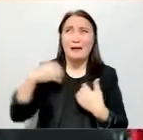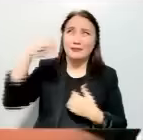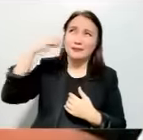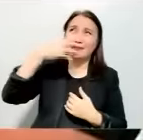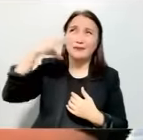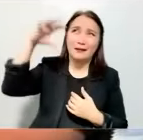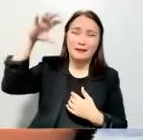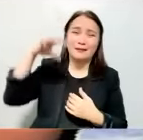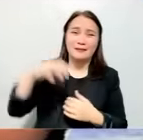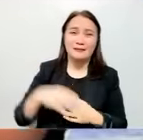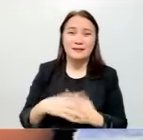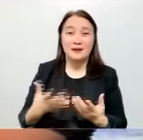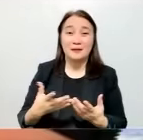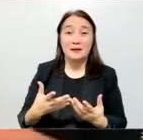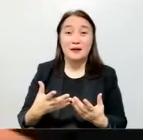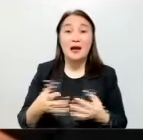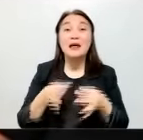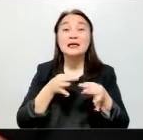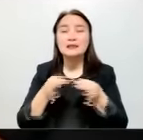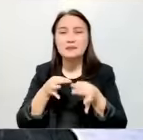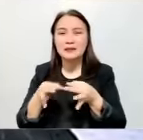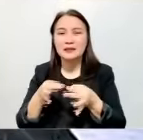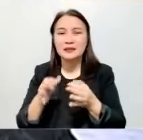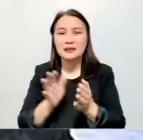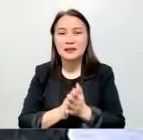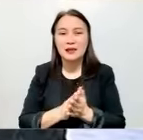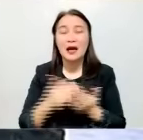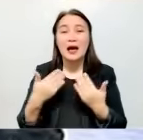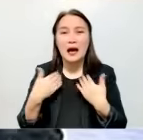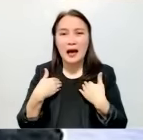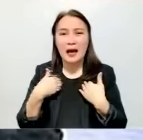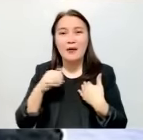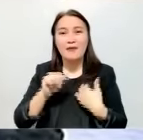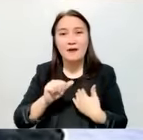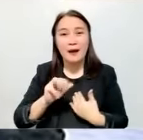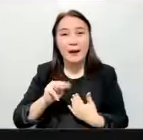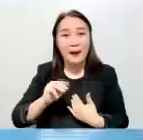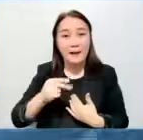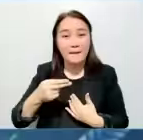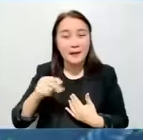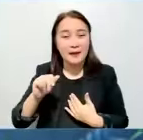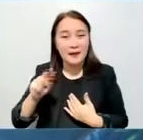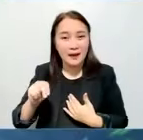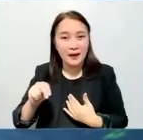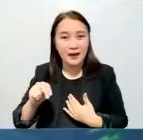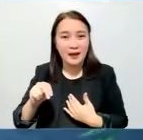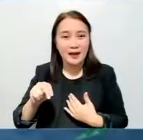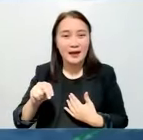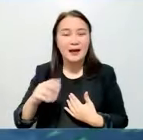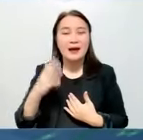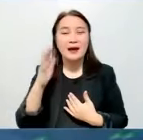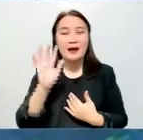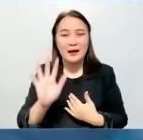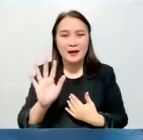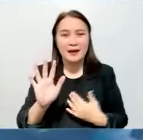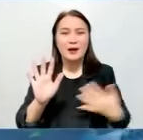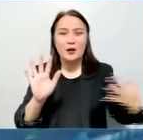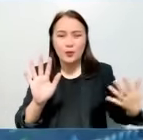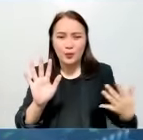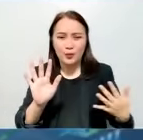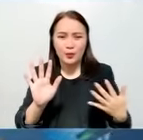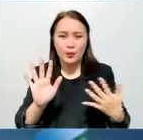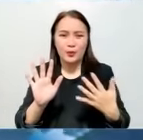PAGASA, bunsod ito ng paghina ng amihan na nagdadala ng malamig na hangin. Umaabot na lang daw ito ngayon sa extreme northern